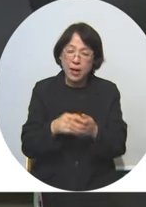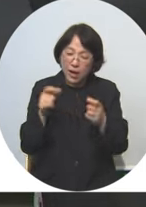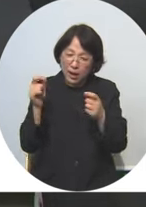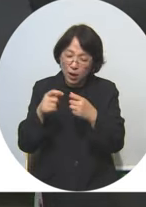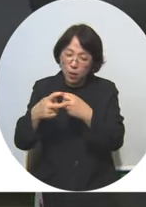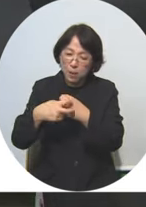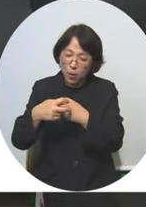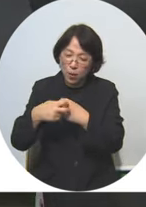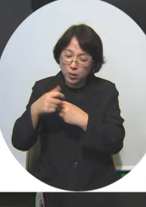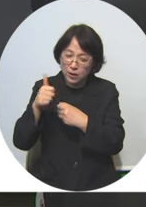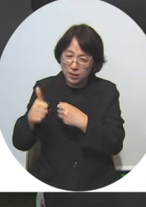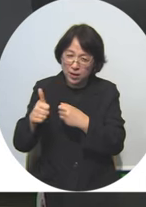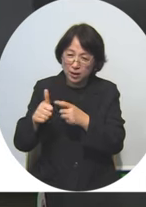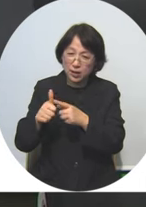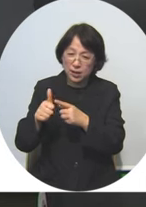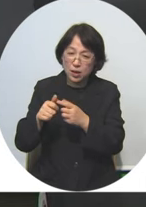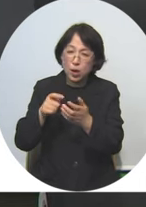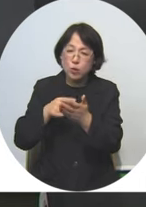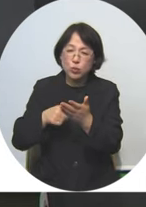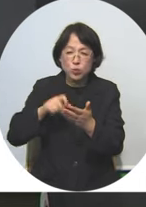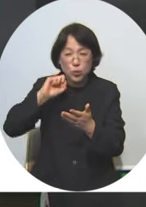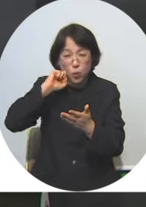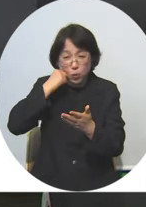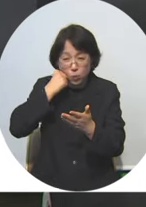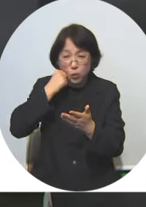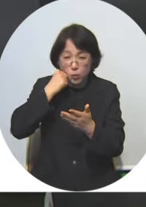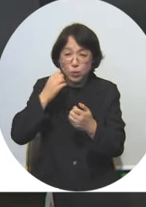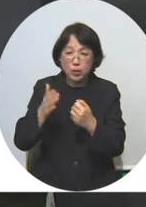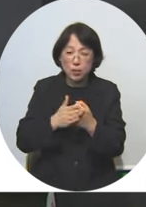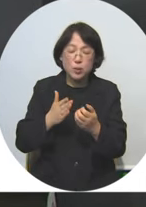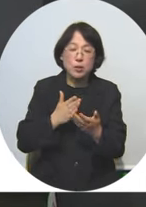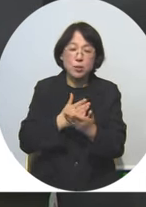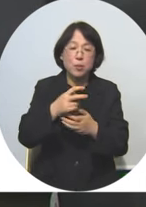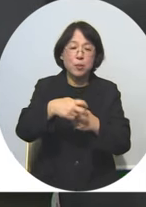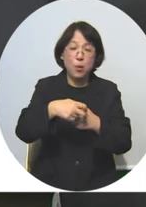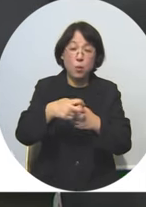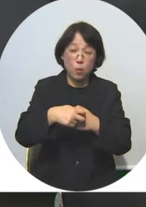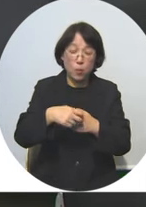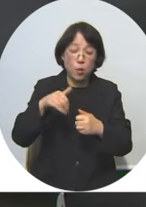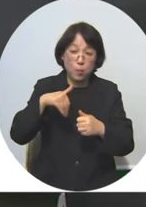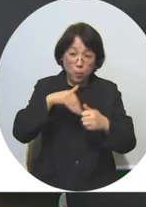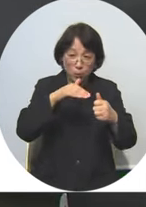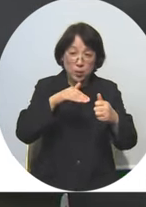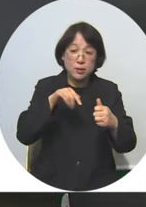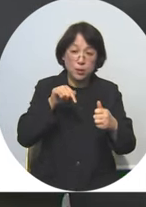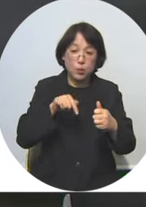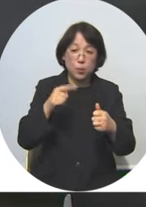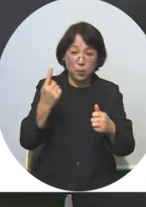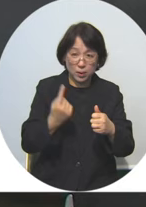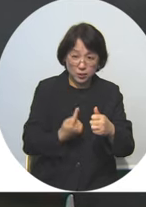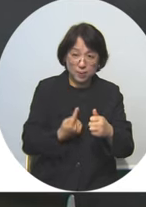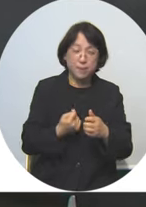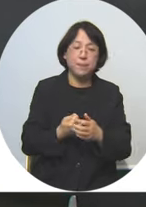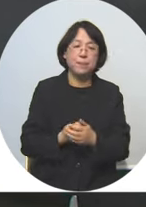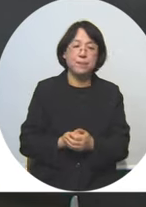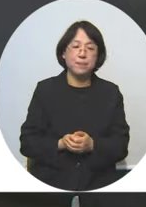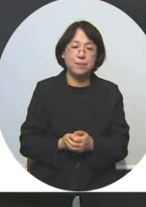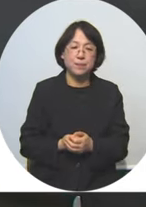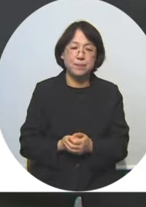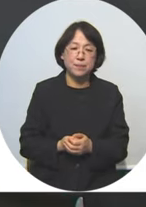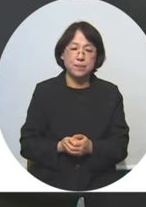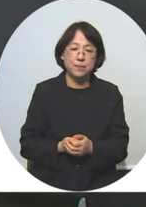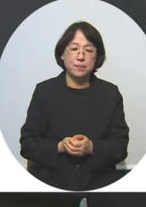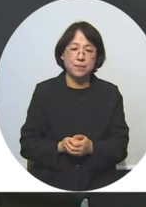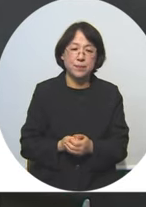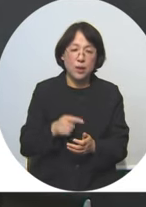동네에서는 하기가 좀 힘든 수술이라 조금 전문적인 병원 가서 하는 게 좋겠다 말씀하셔가지고 여기 추천해 주셔가지고